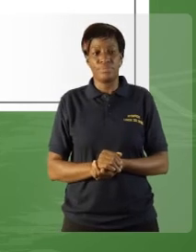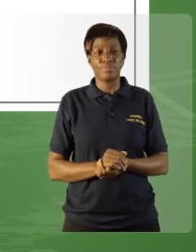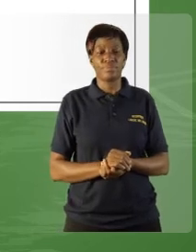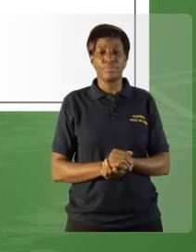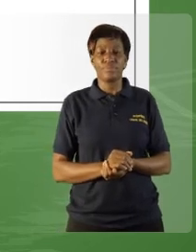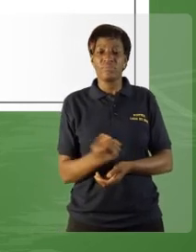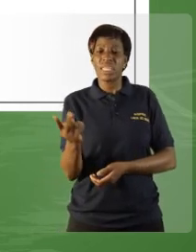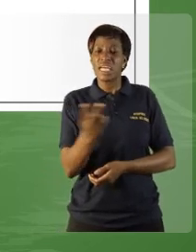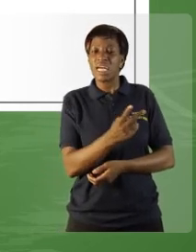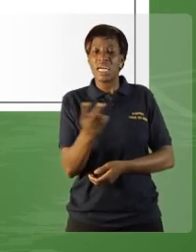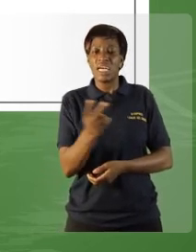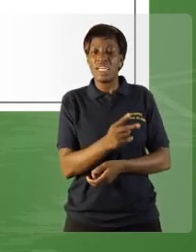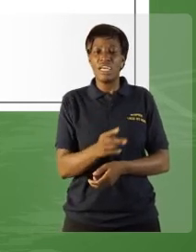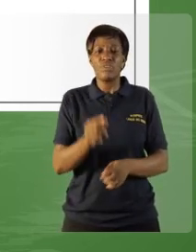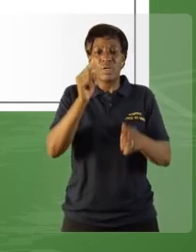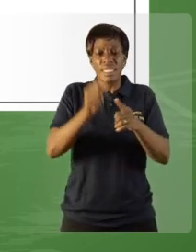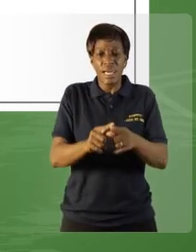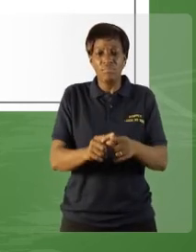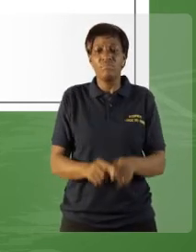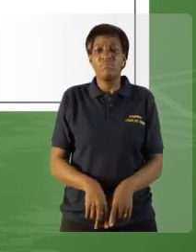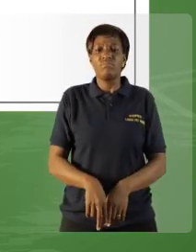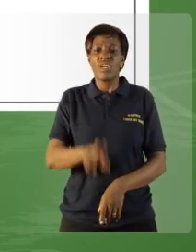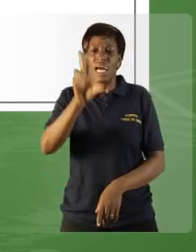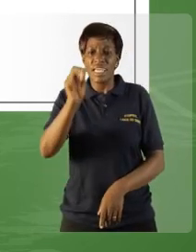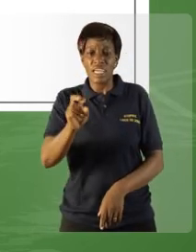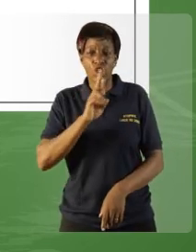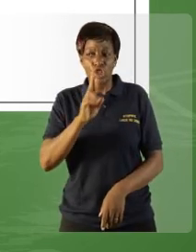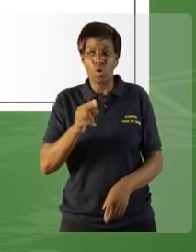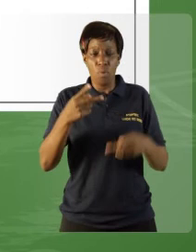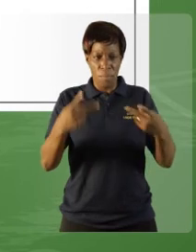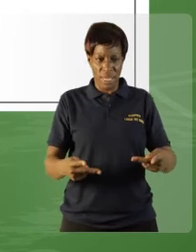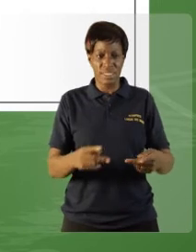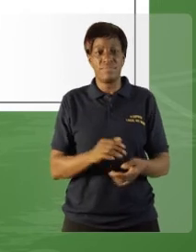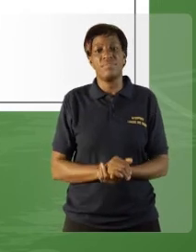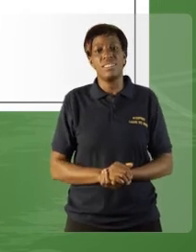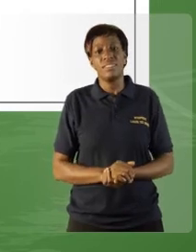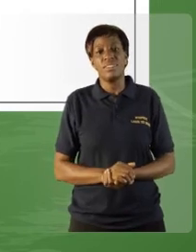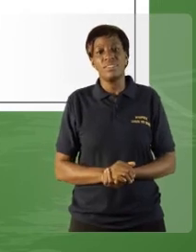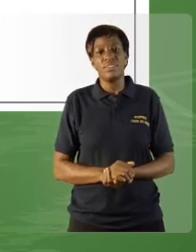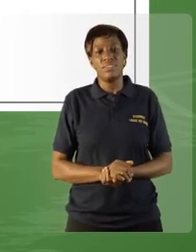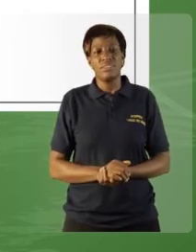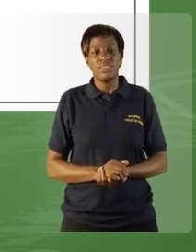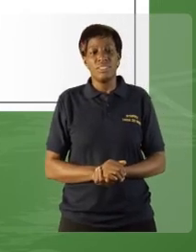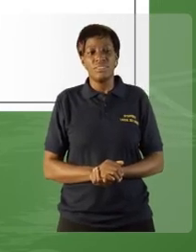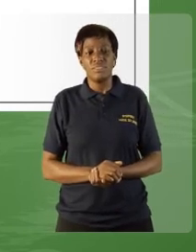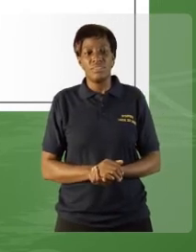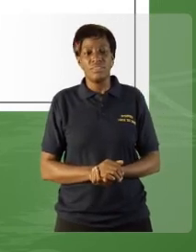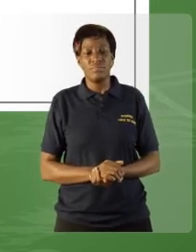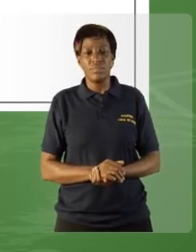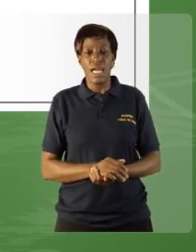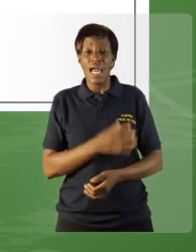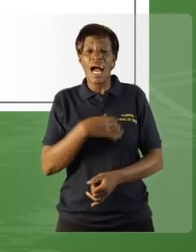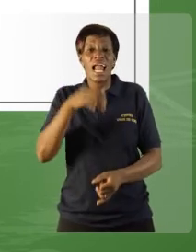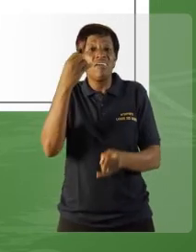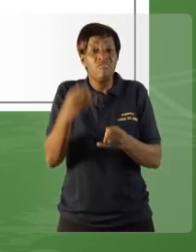Les deux thèmes de la négation sont bien présents. Enfin, l'on